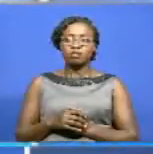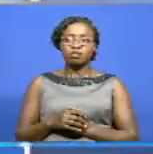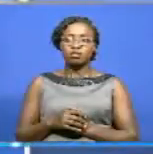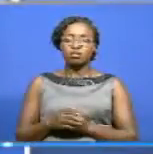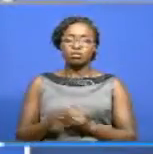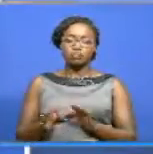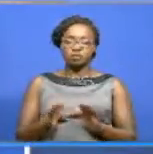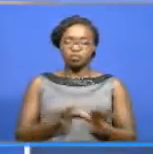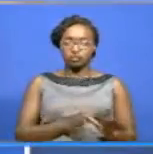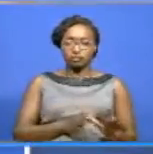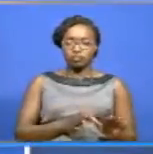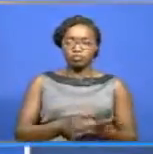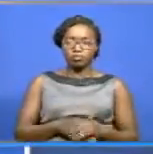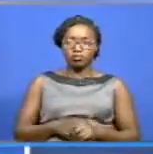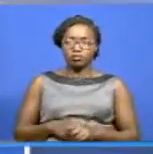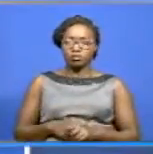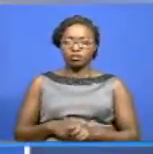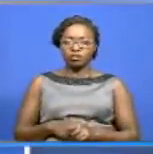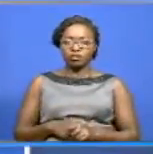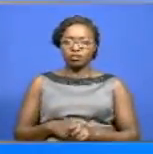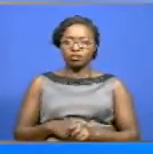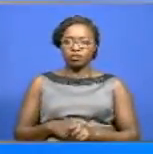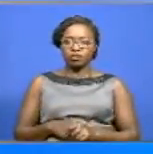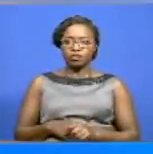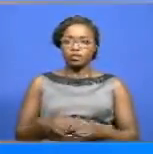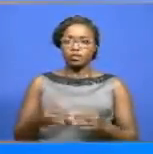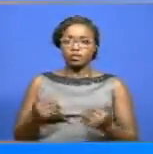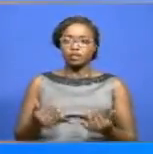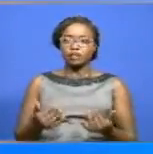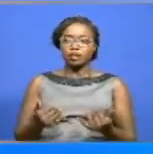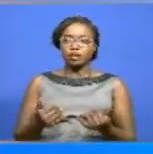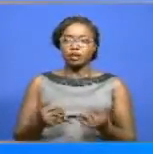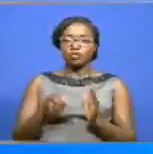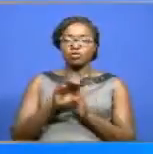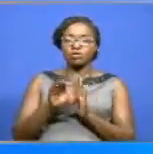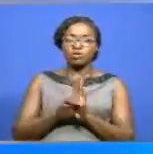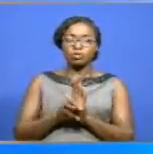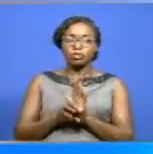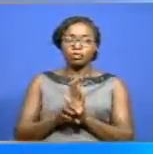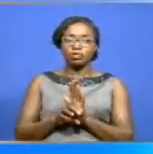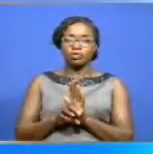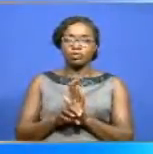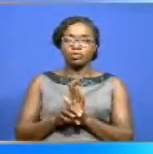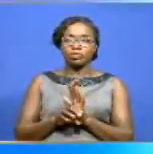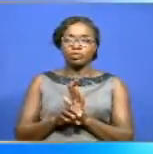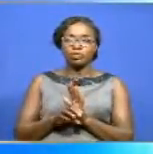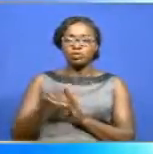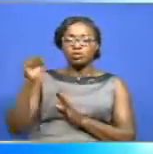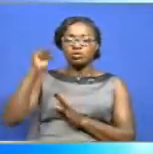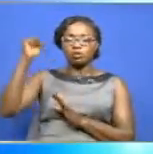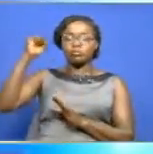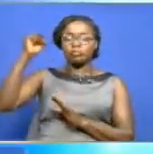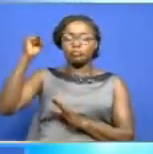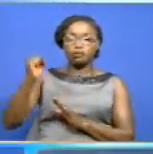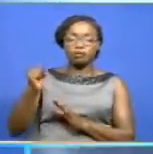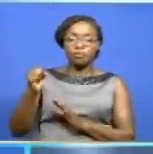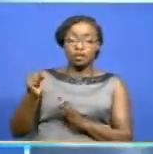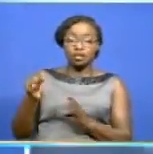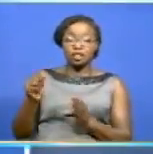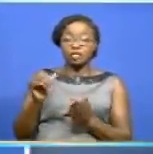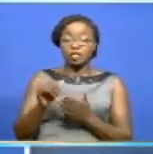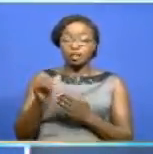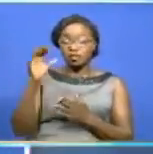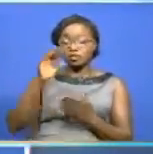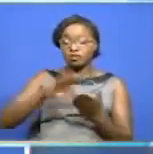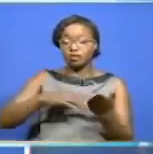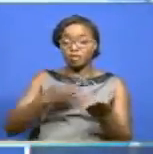Na mkando na taarifa hiyo tuliyokuandalia hapo awali, sasa tuangazie masuala ya katiba, ambapo vyama vya kisiasa ambavyo havitahakikisha orodha ya